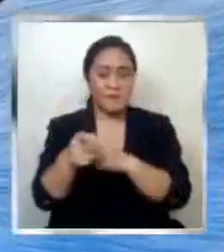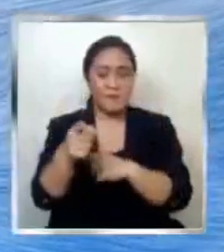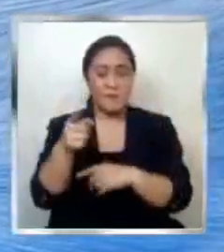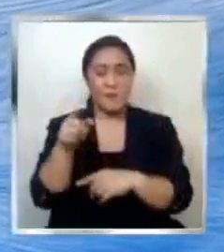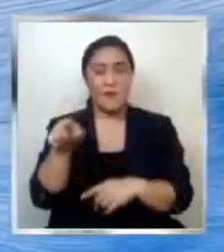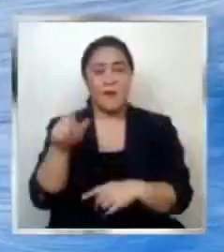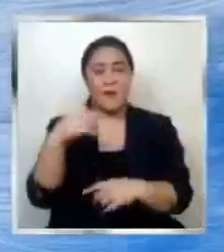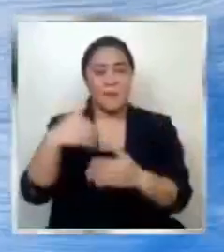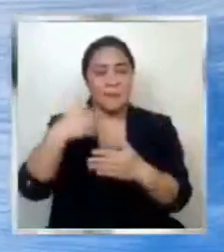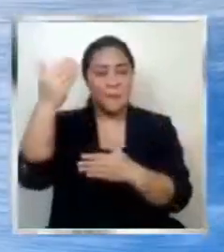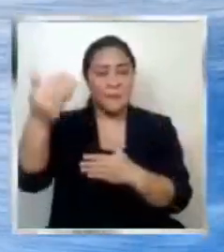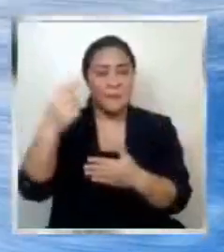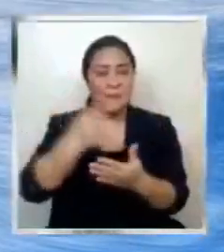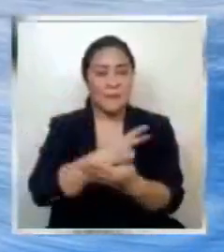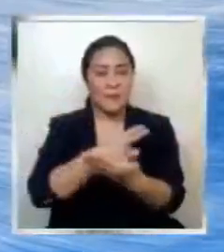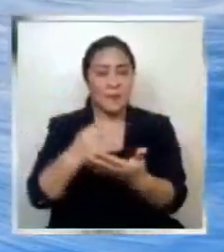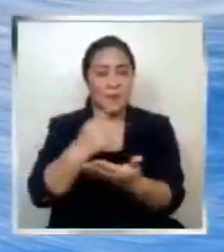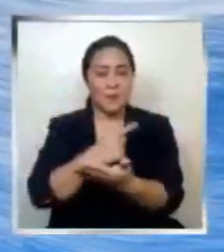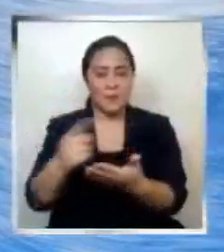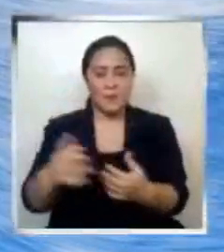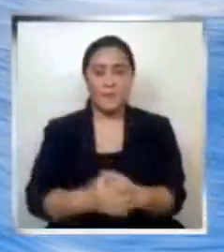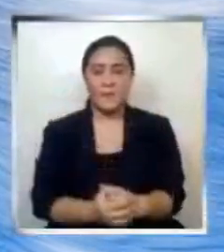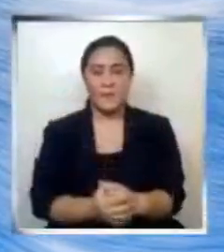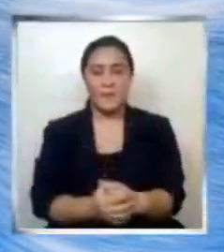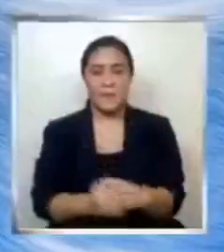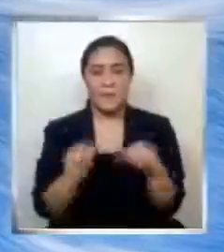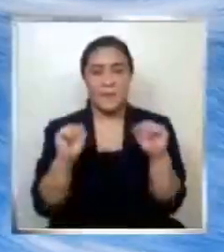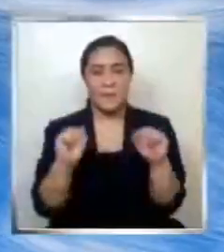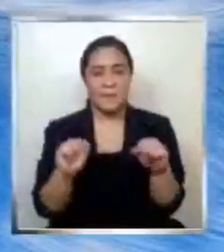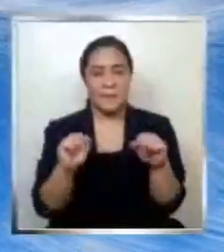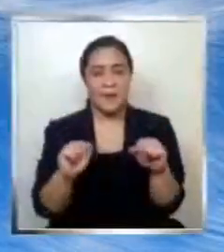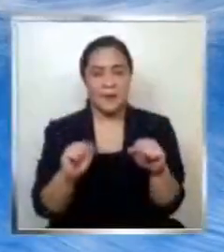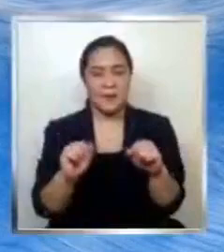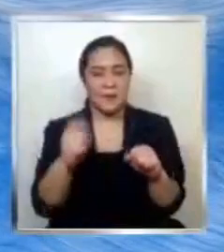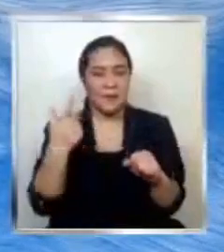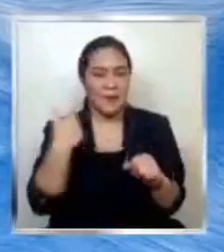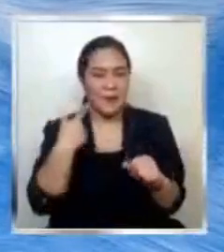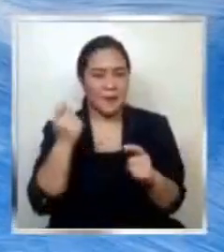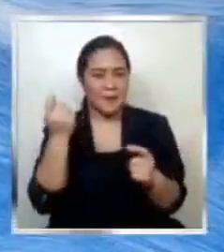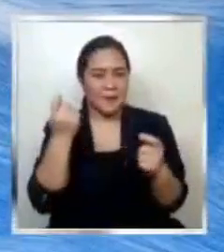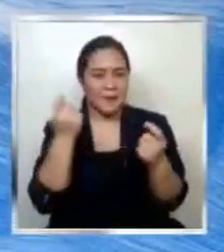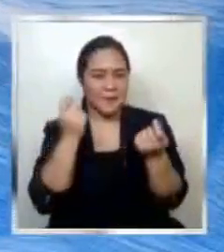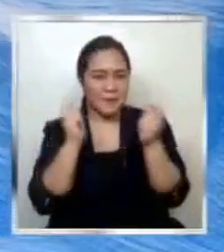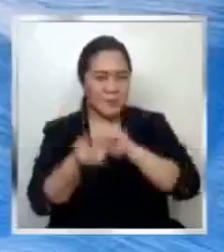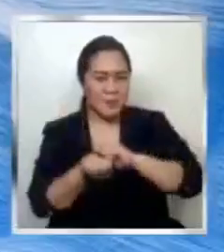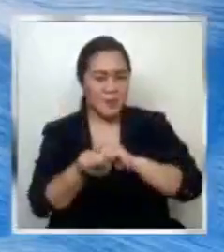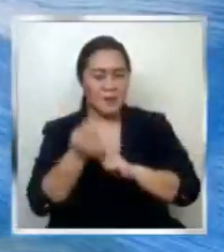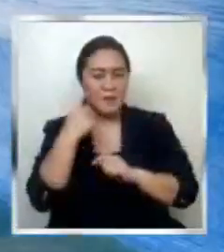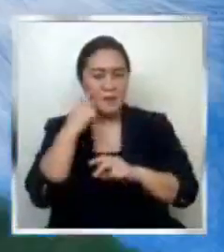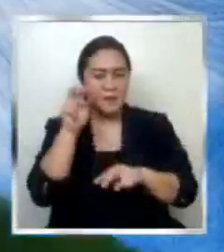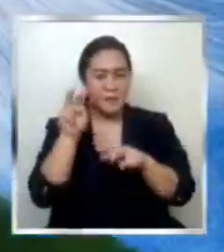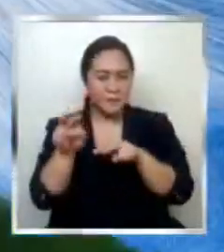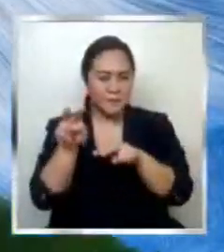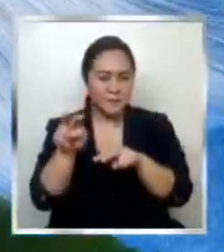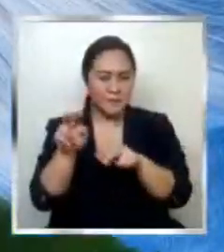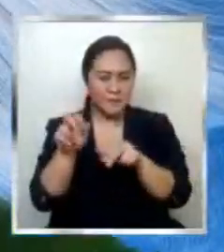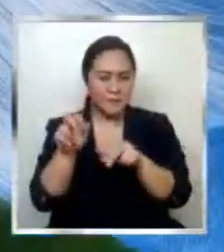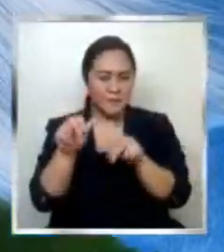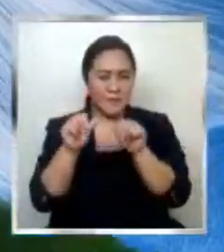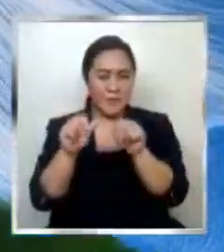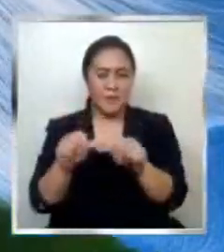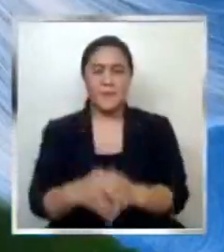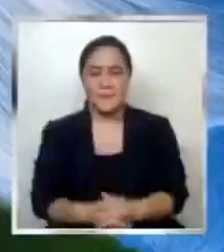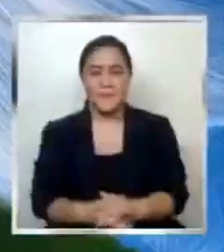na mahal na araw. Pero posibleng magkaroon po yan ng pagbabago, ha? Kaya patuloy nating imo-monitor yan, mga kapuso. Sa ngayon, LPA